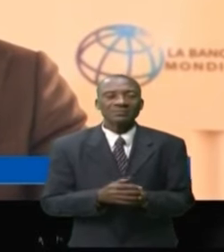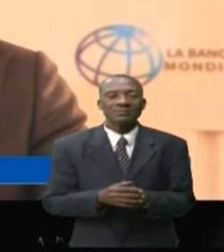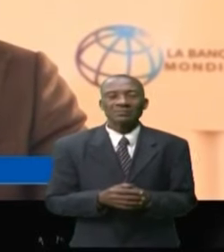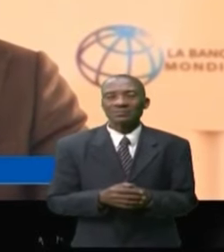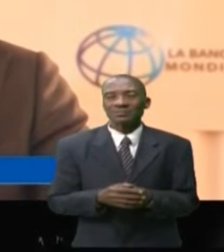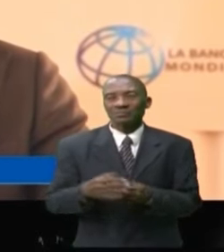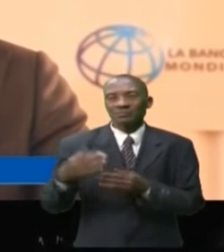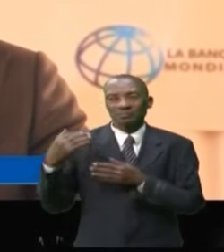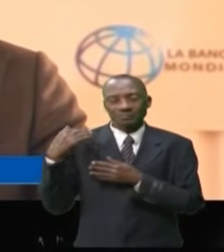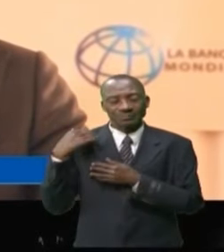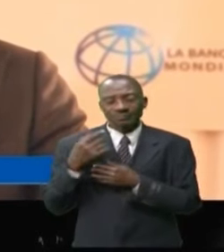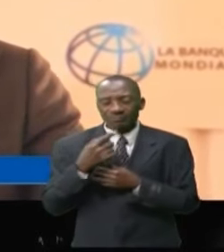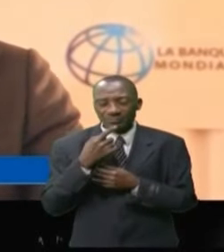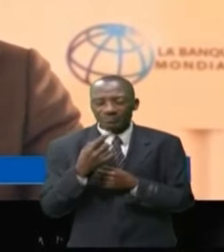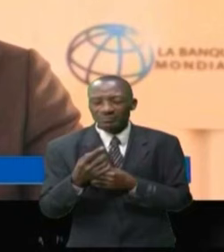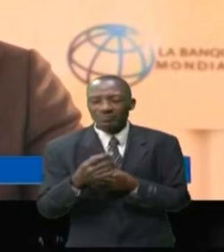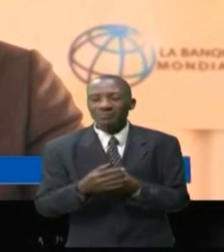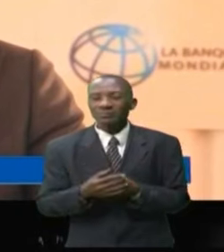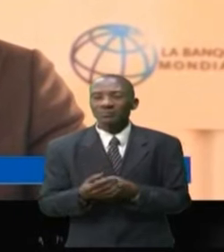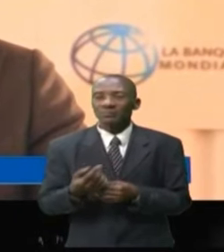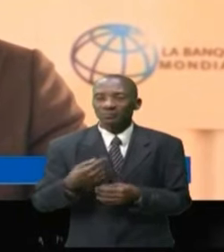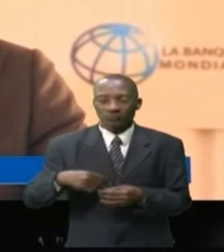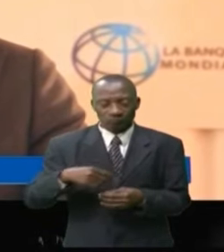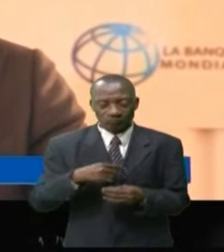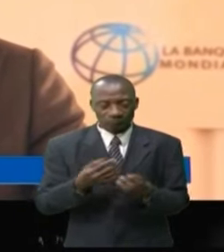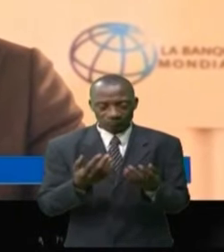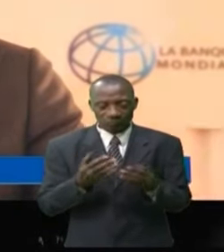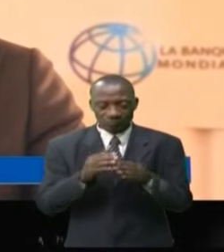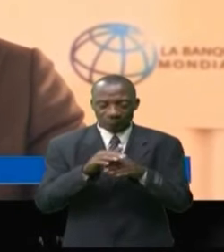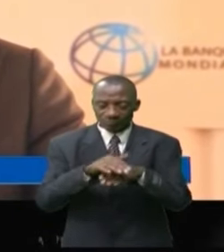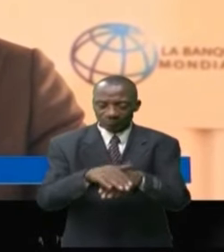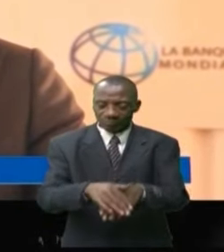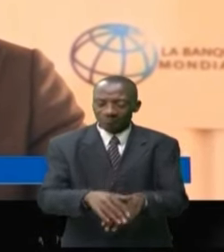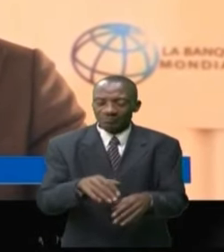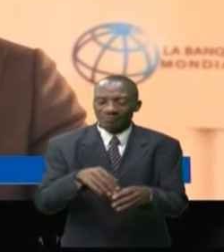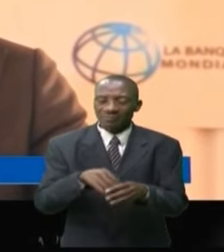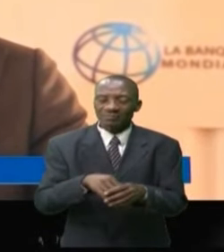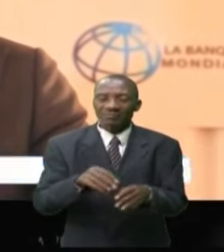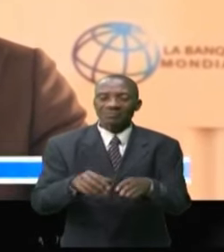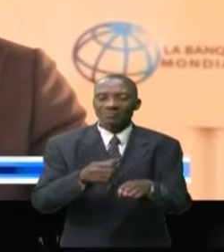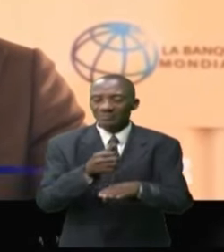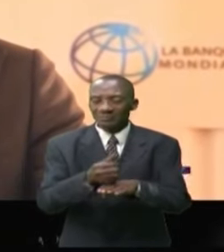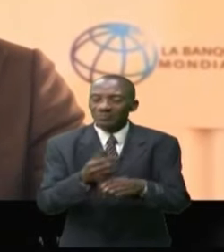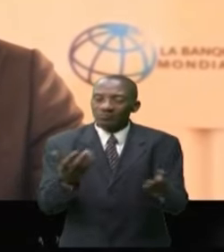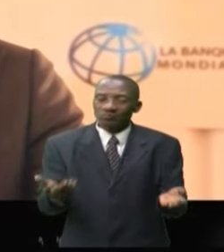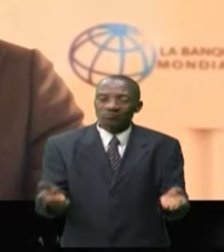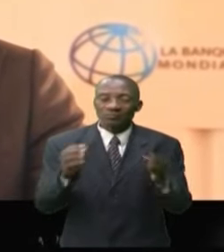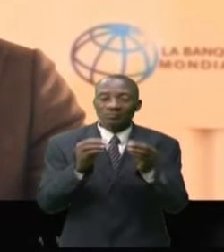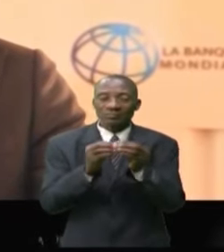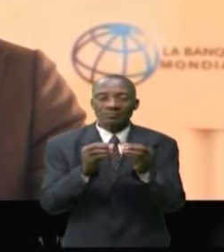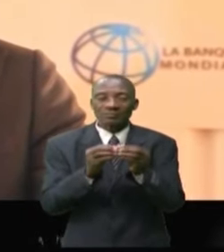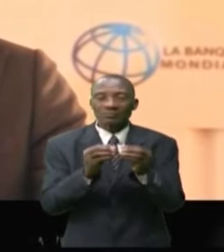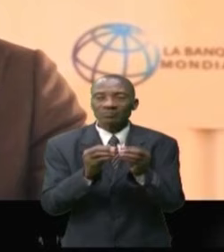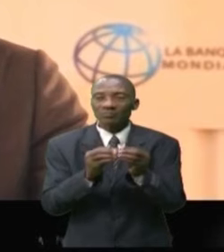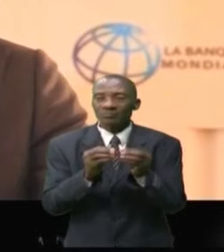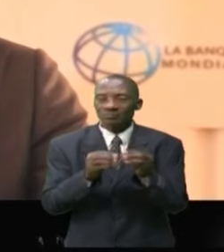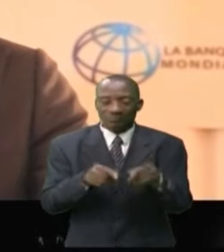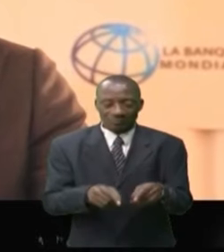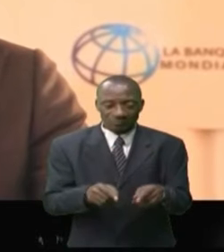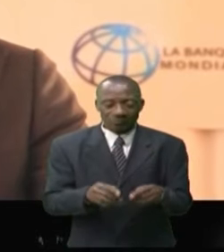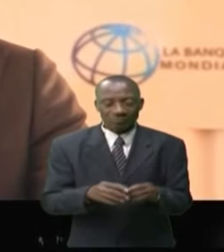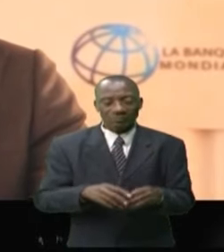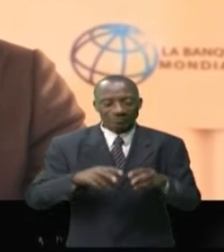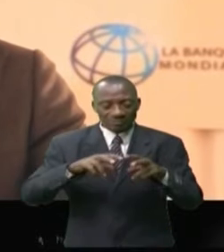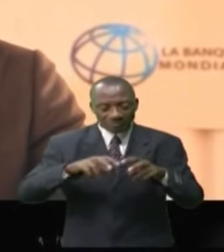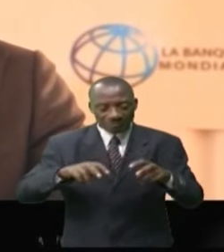d'action nationale de sécurité sanitaire la sécurité sanitaire ne sera rien d'autre qu'un at tout pour nous permettre encore davantage de pouvoir